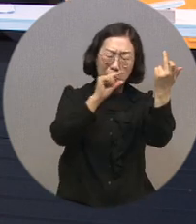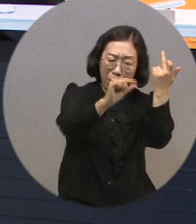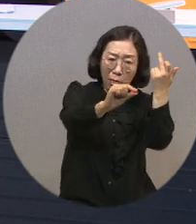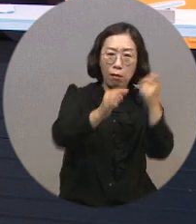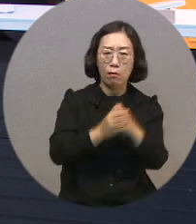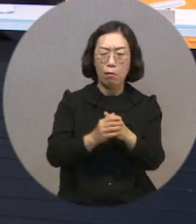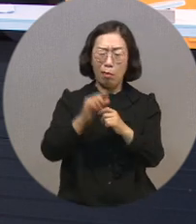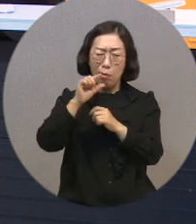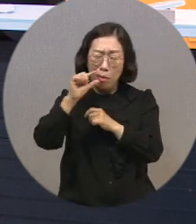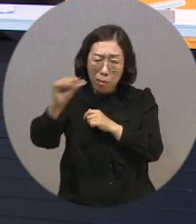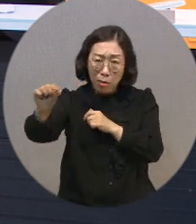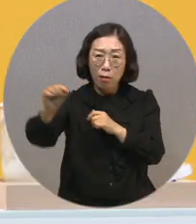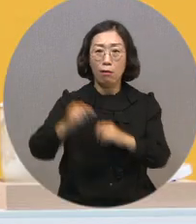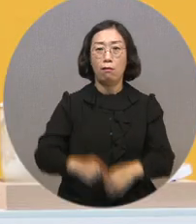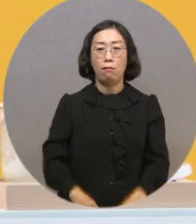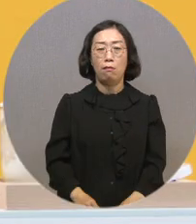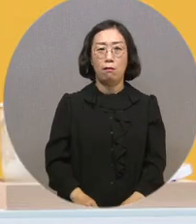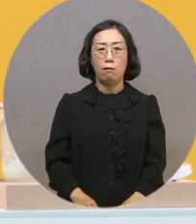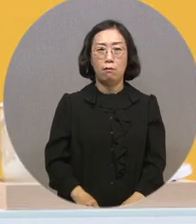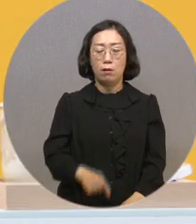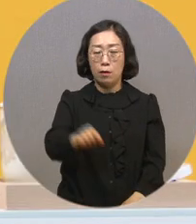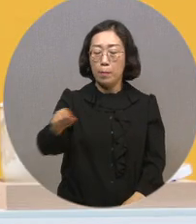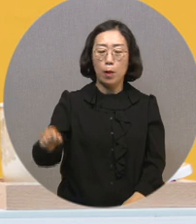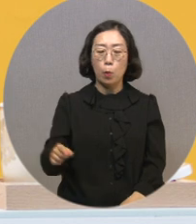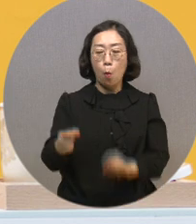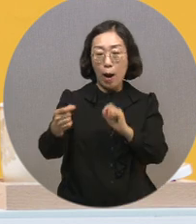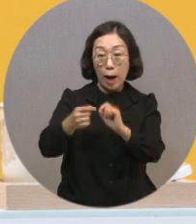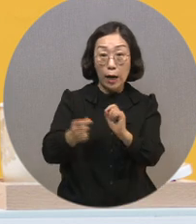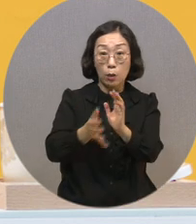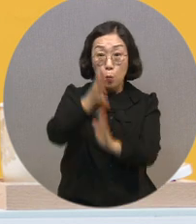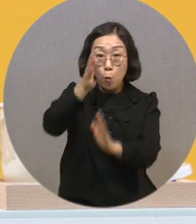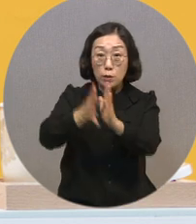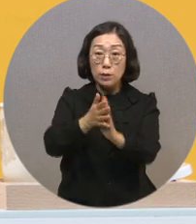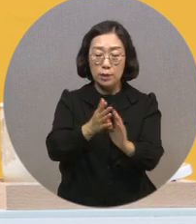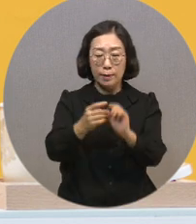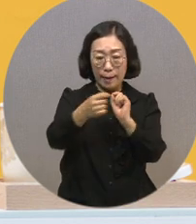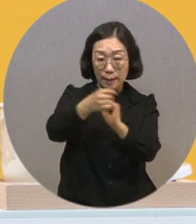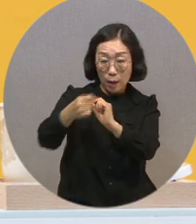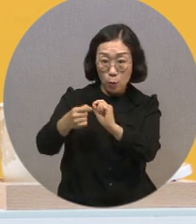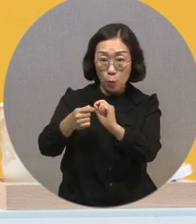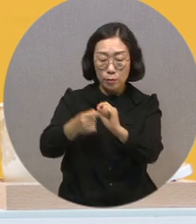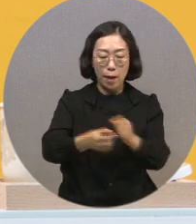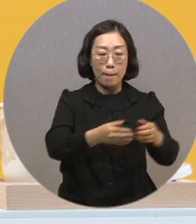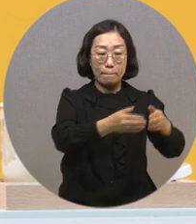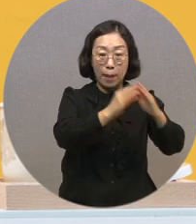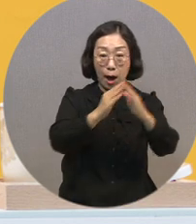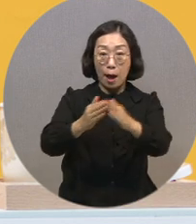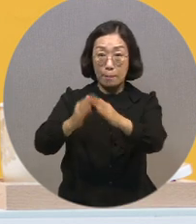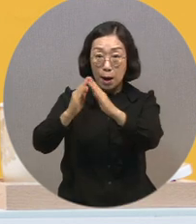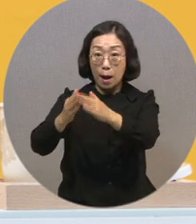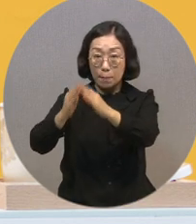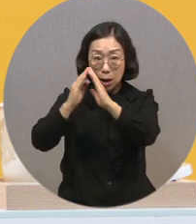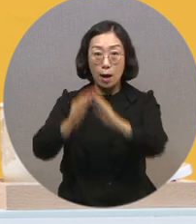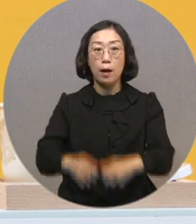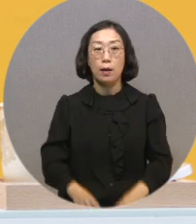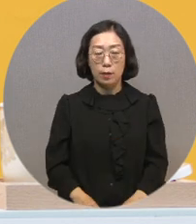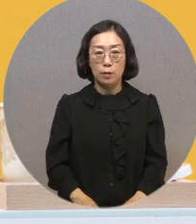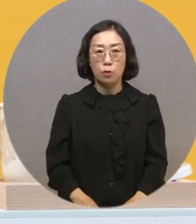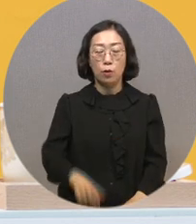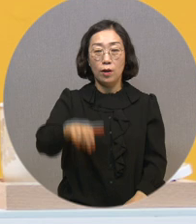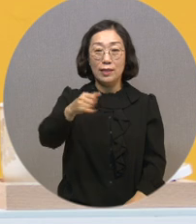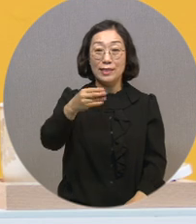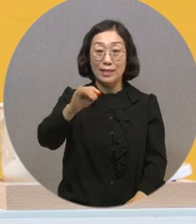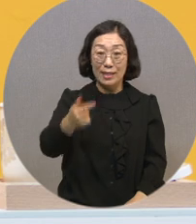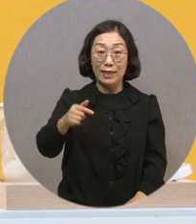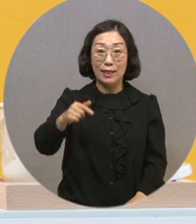외곽 지역에 있는 것을 가장 중심 지역에 먼저 배치해야 되겠다 해서 우리 그린 스마트 네. 학교 시설에